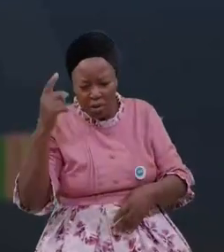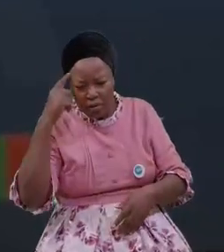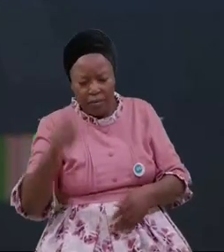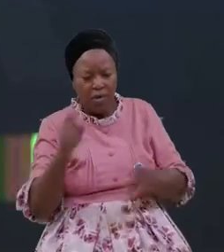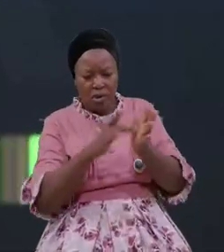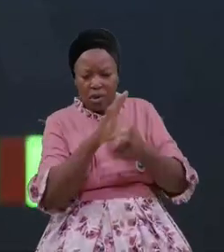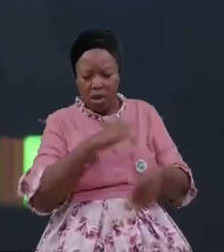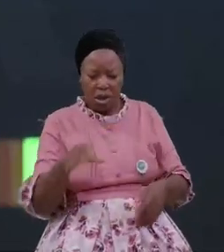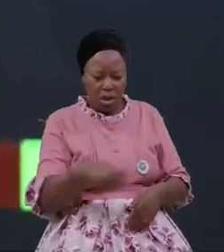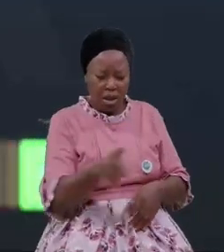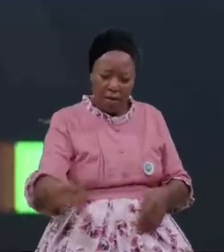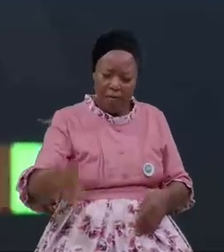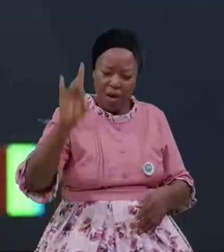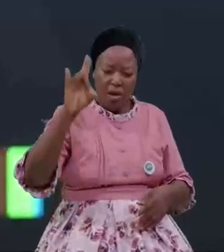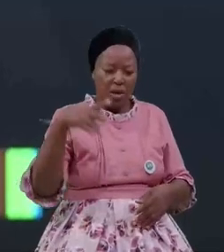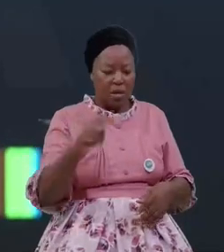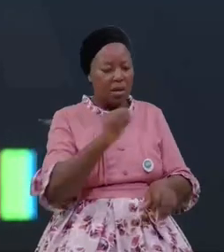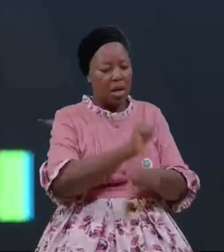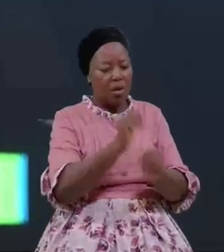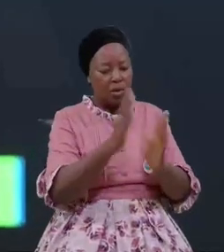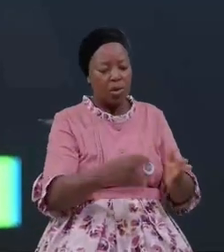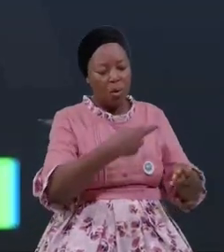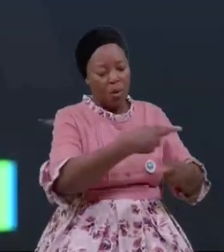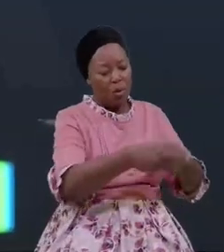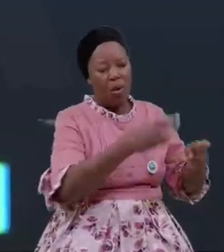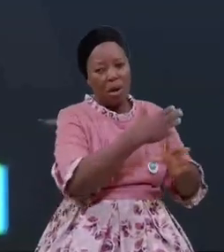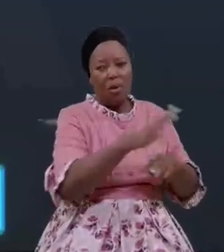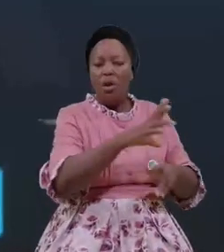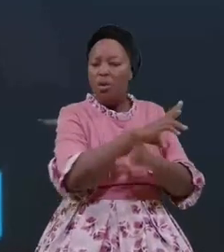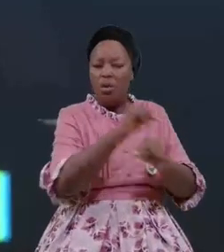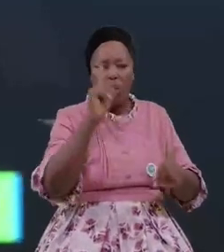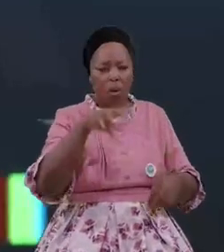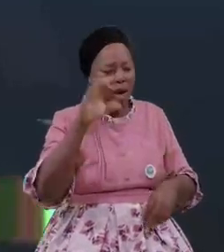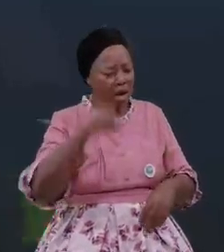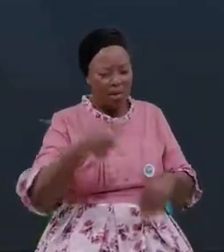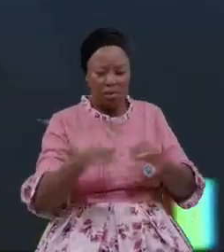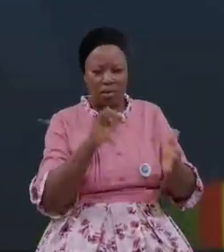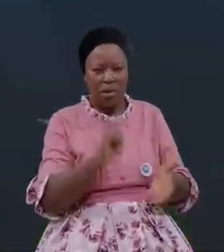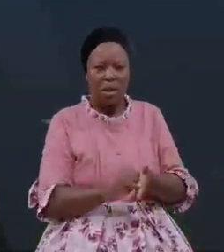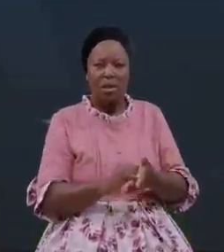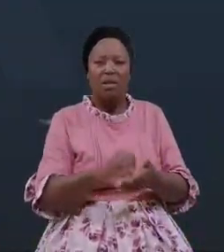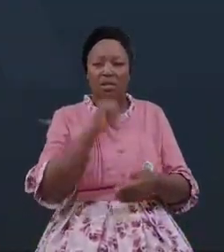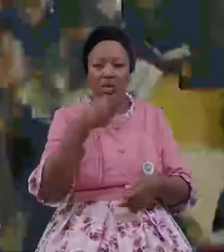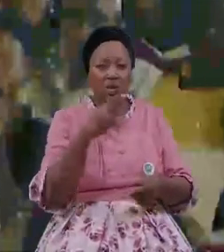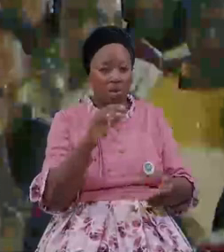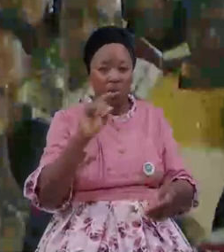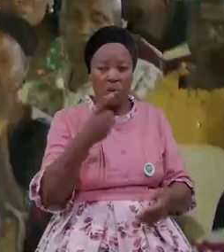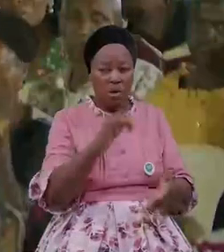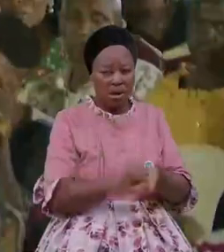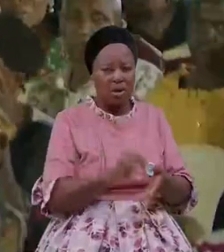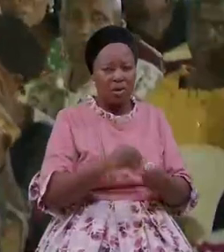il ils ont retrouvé la pierre ôtée personne personne ne pouvait faire cela